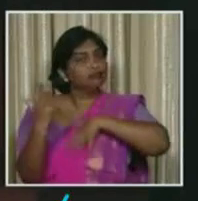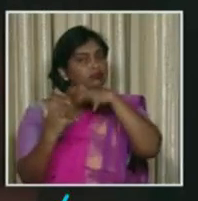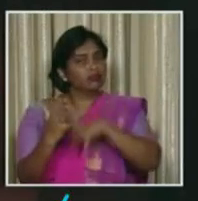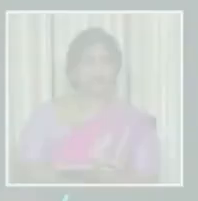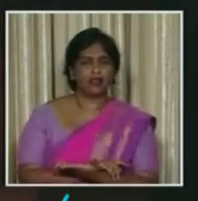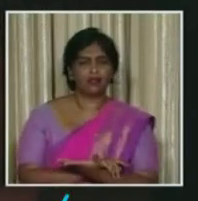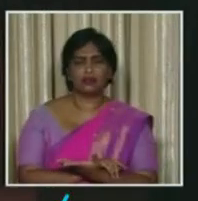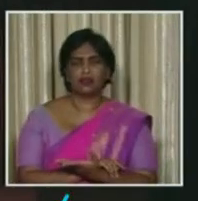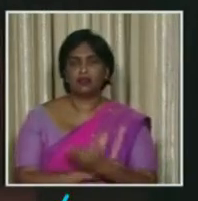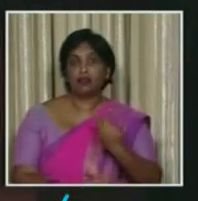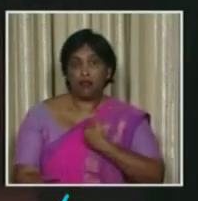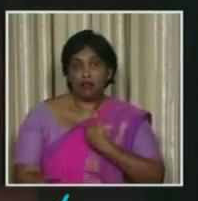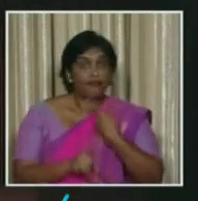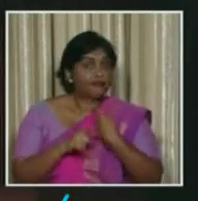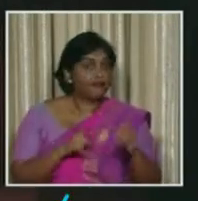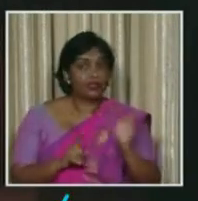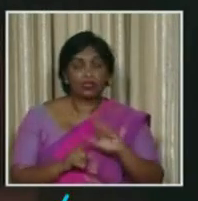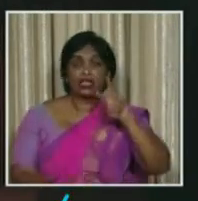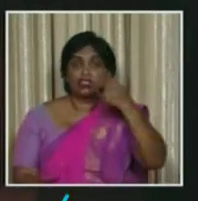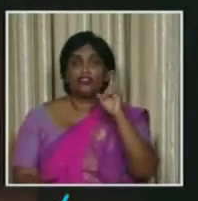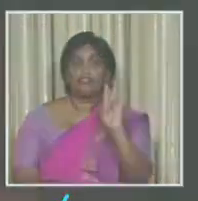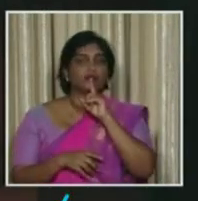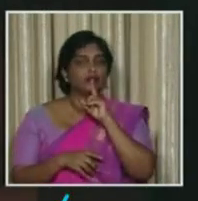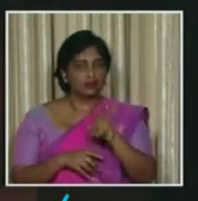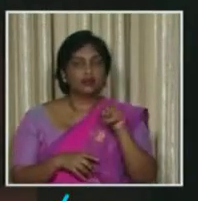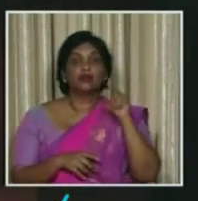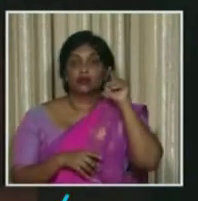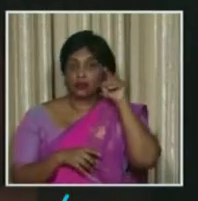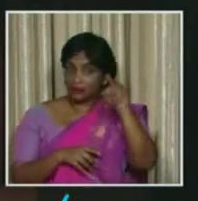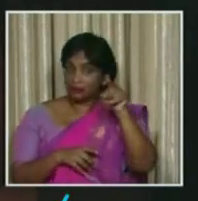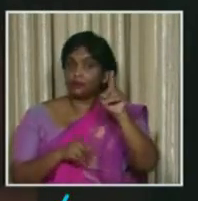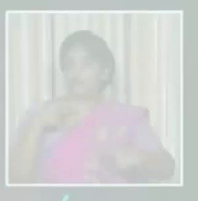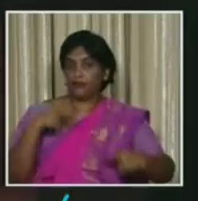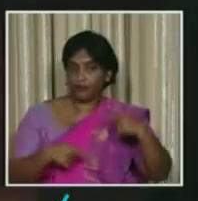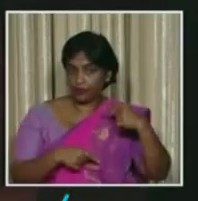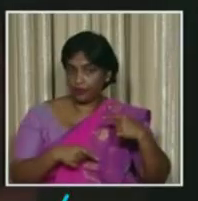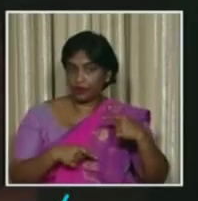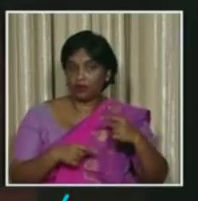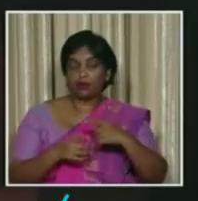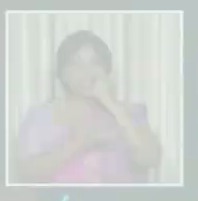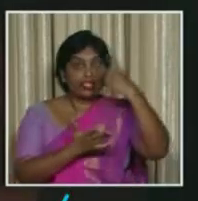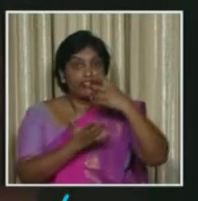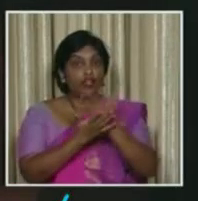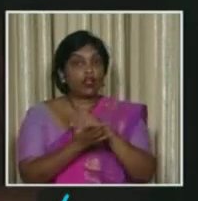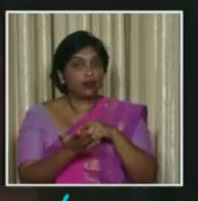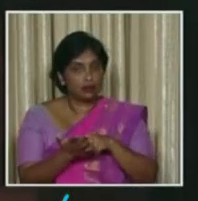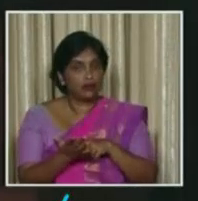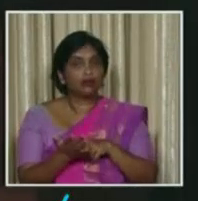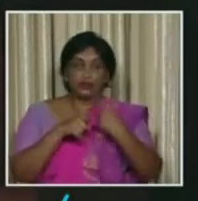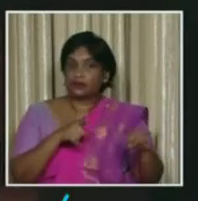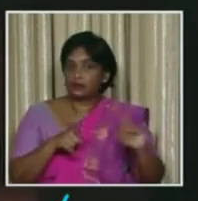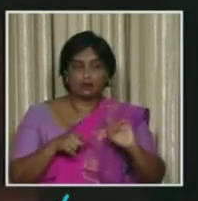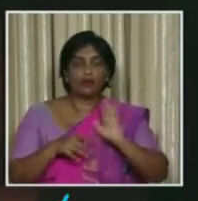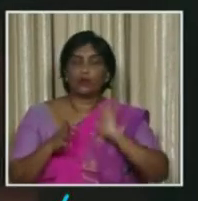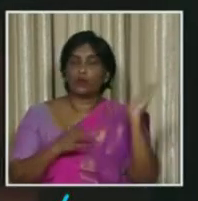රටෙන් හංගන්නේ? මගෙන් විතරක් නෙමෙයි මේ 225 න් හංගන්නේ. ඔබතුමා වහව තීන්දුවක් දෙන්න. වොලියුම් 2 එකේ parts 2 and